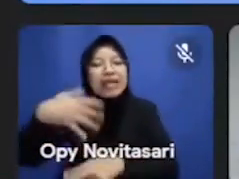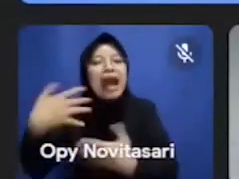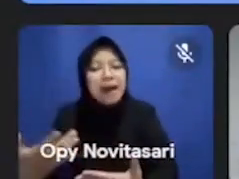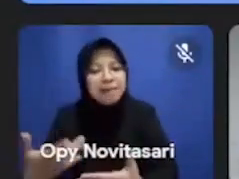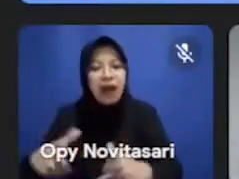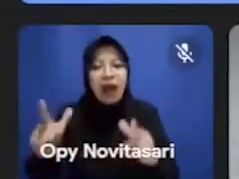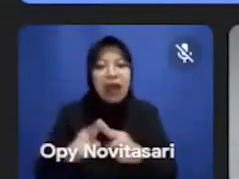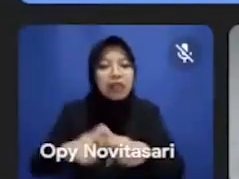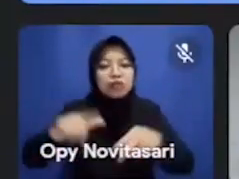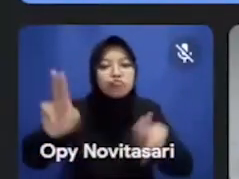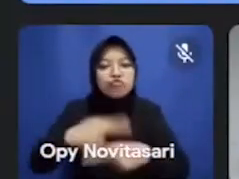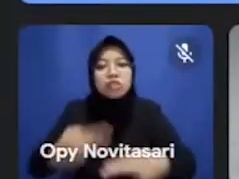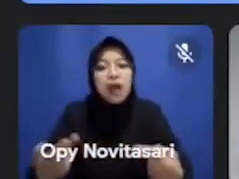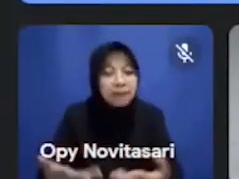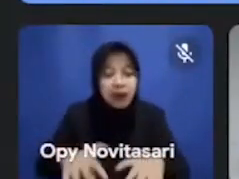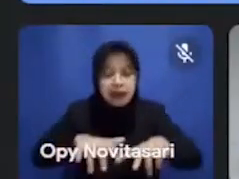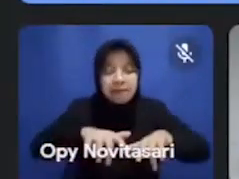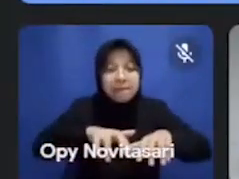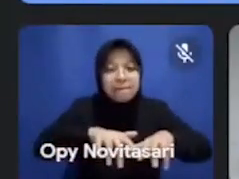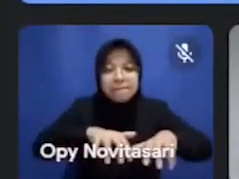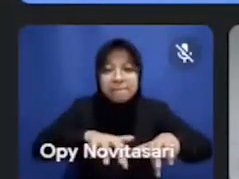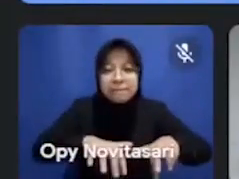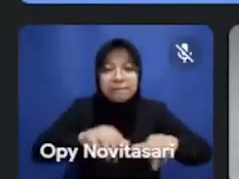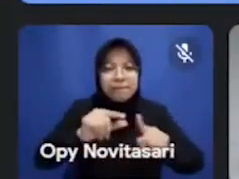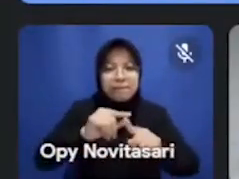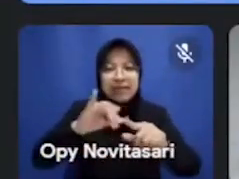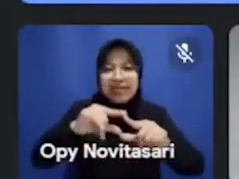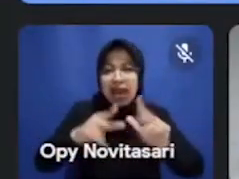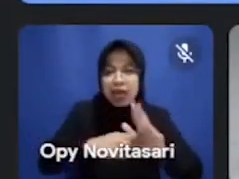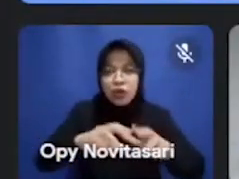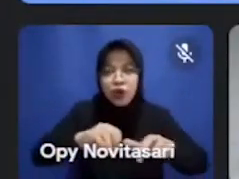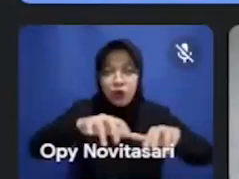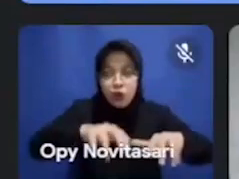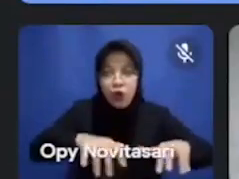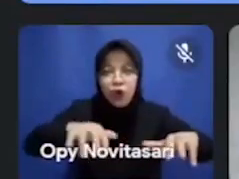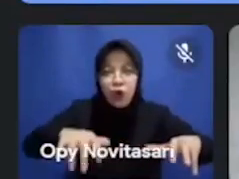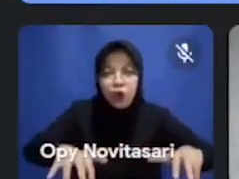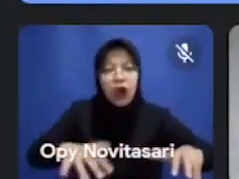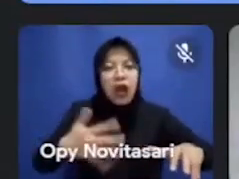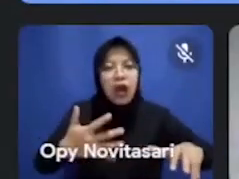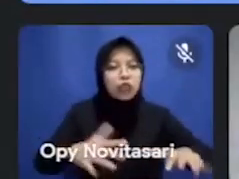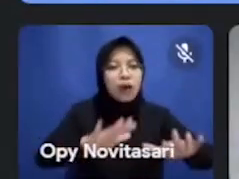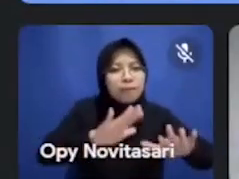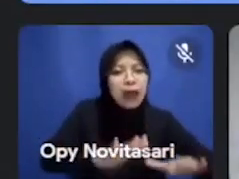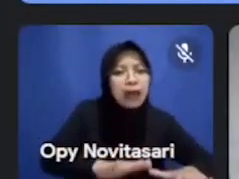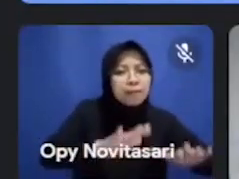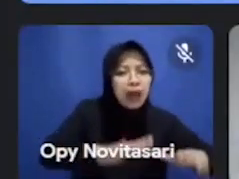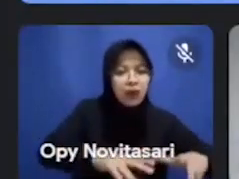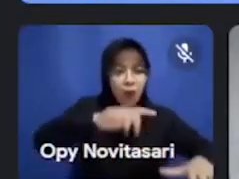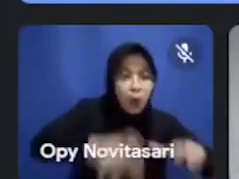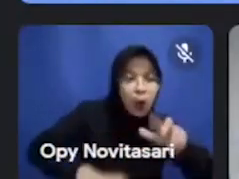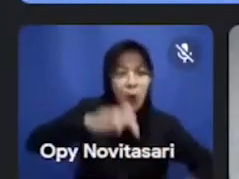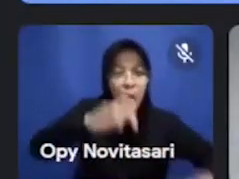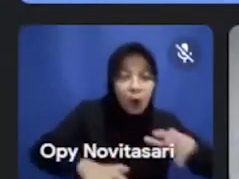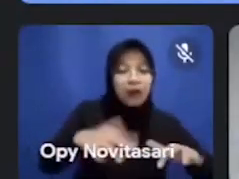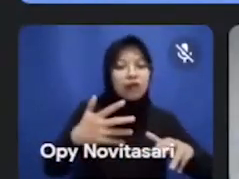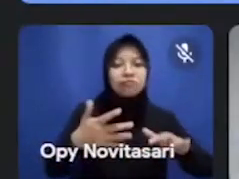seperti mungkin piano lalu ritmenya dibuat dengan eh